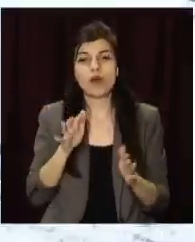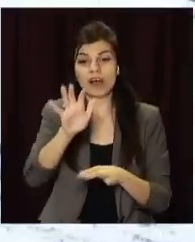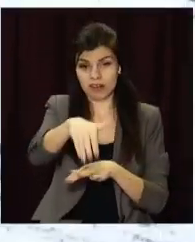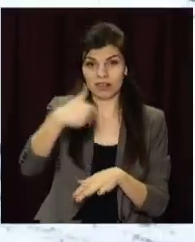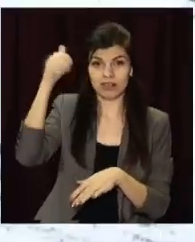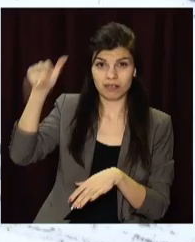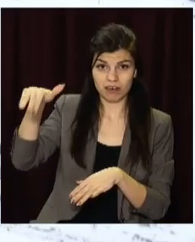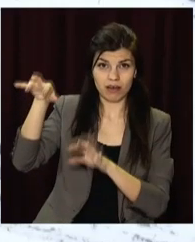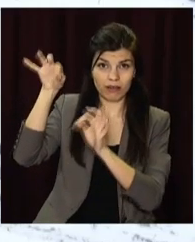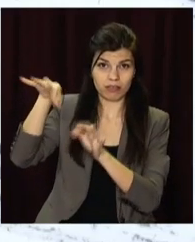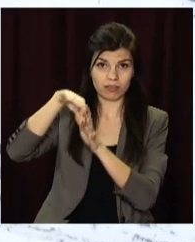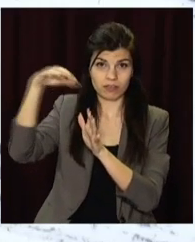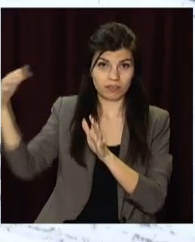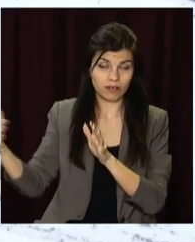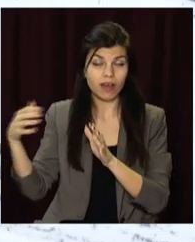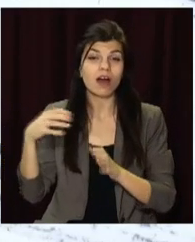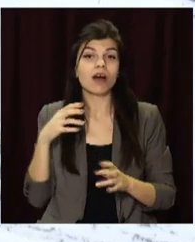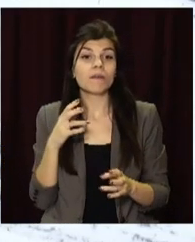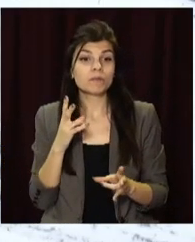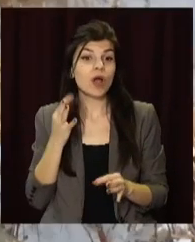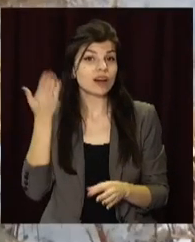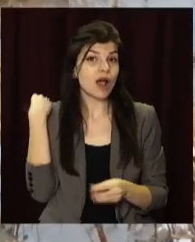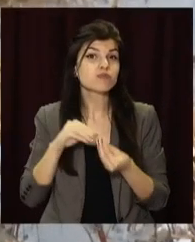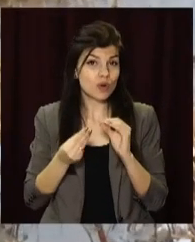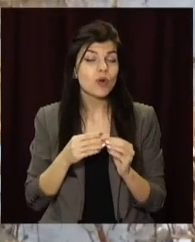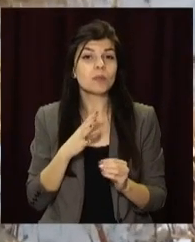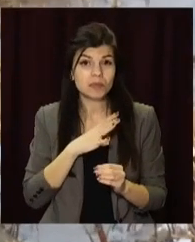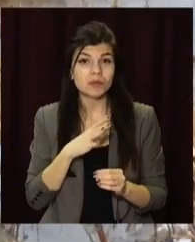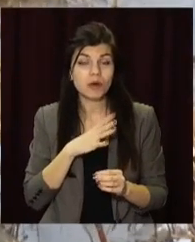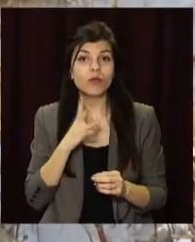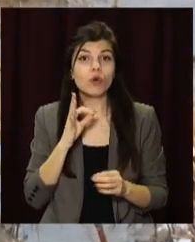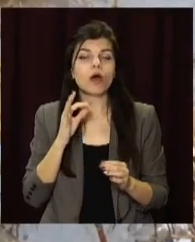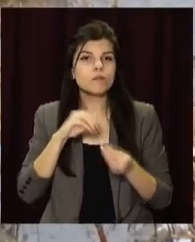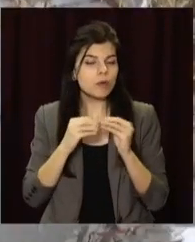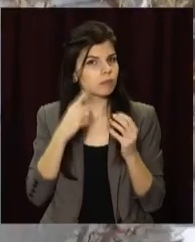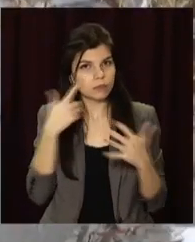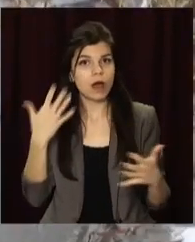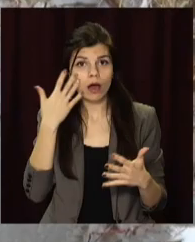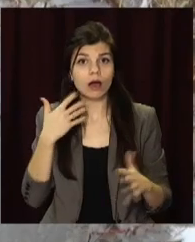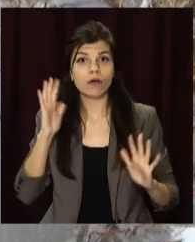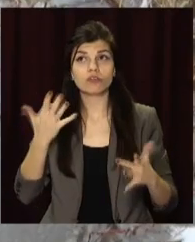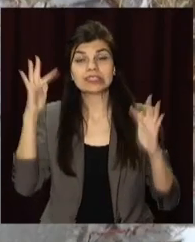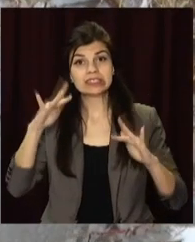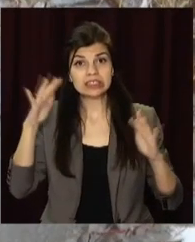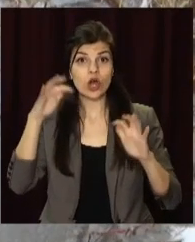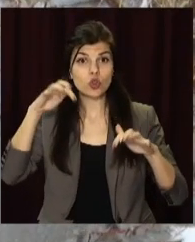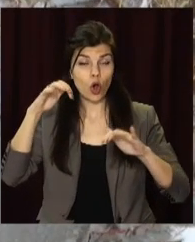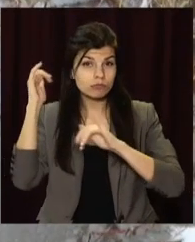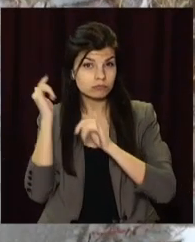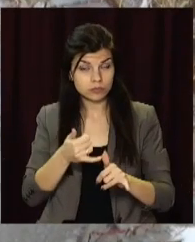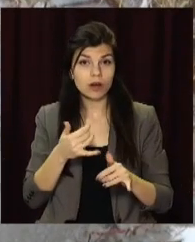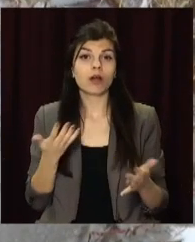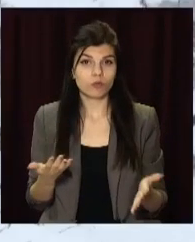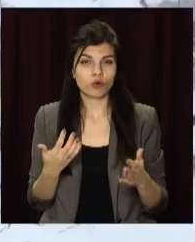убрали. Повноводною притока Дніпра була і раніше, але лише у період рясних опадів. Проте за останній рік, стверджують